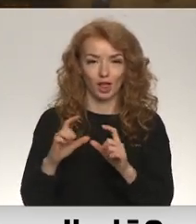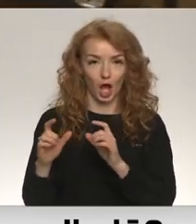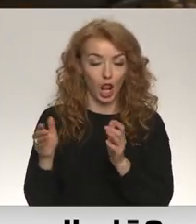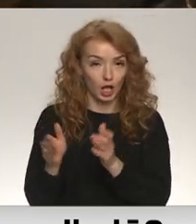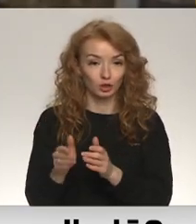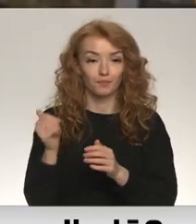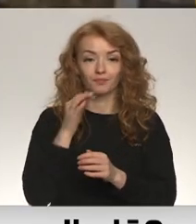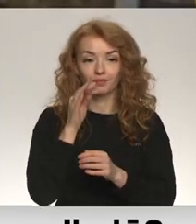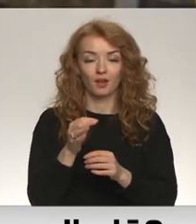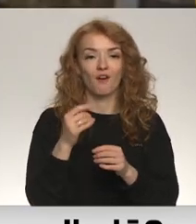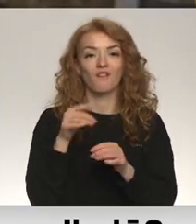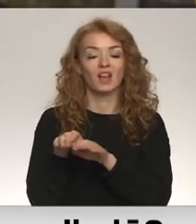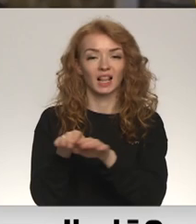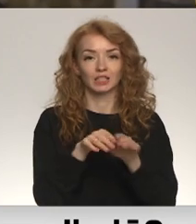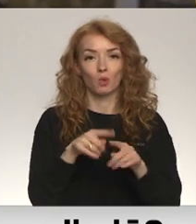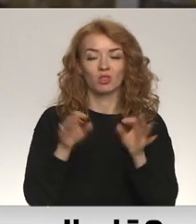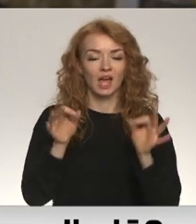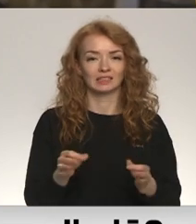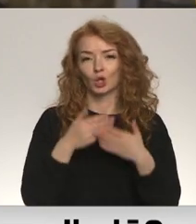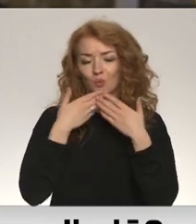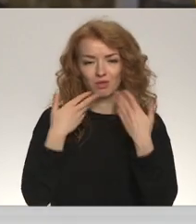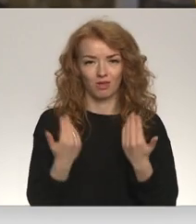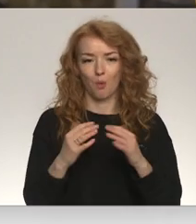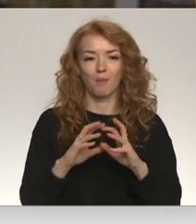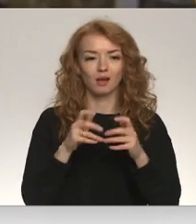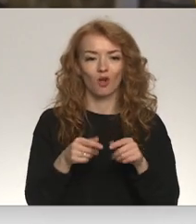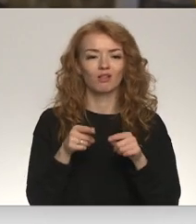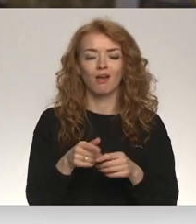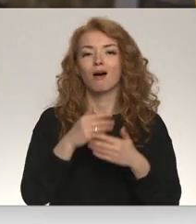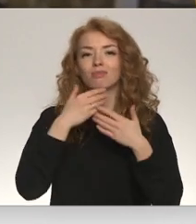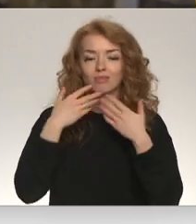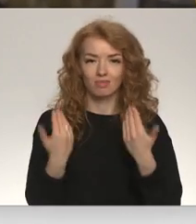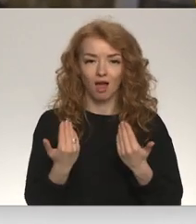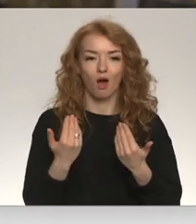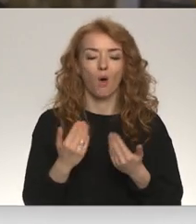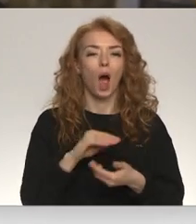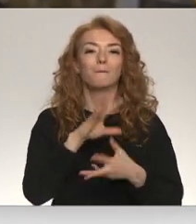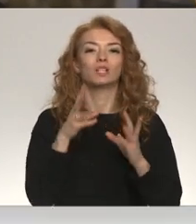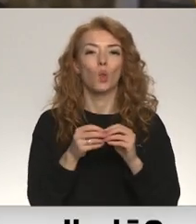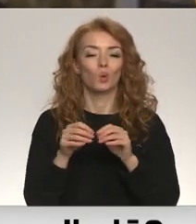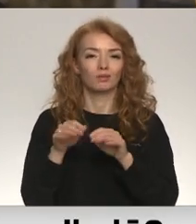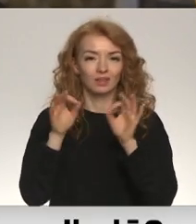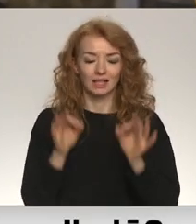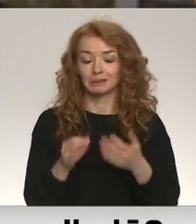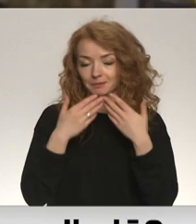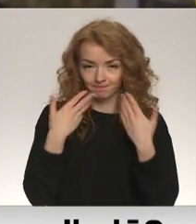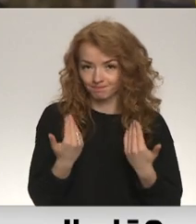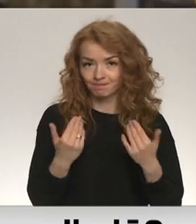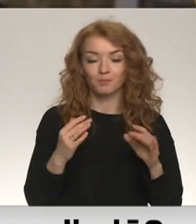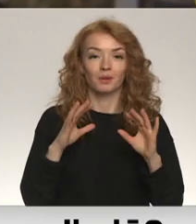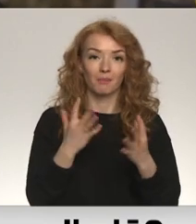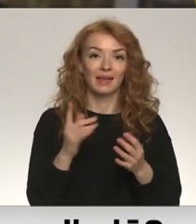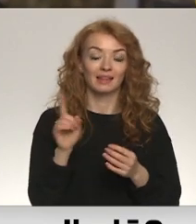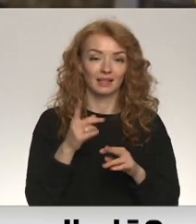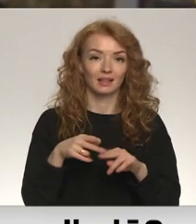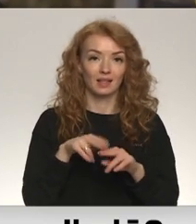un taisnīgums nekad tā nav pasaulē bijis, un droši vien arī nebūs, un tāds absolūts taisnīgums. Bet ir